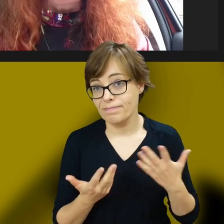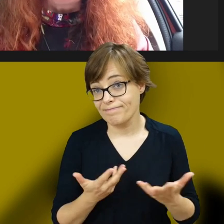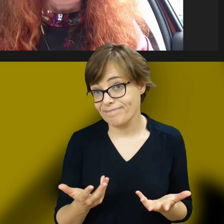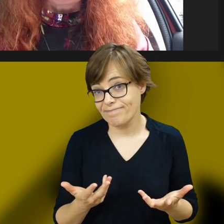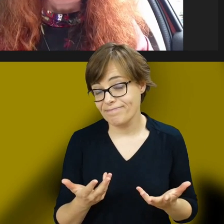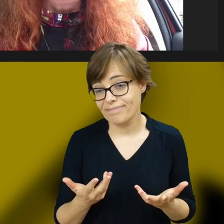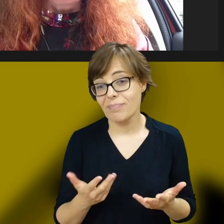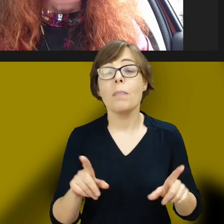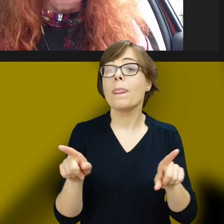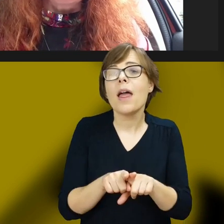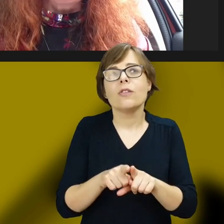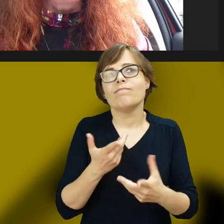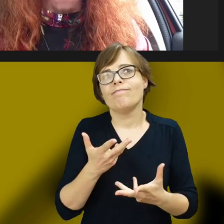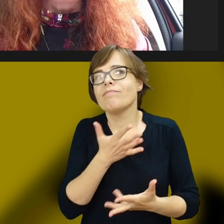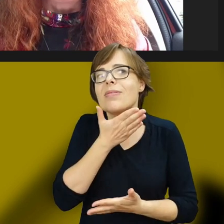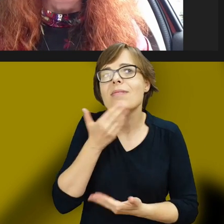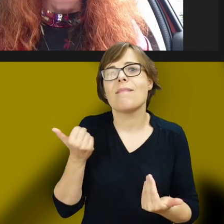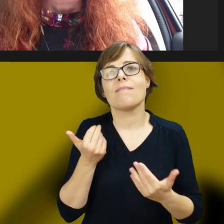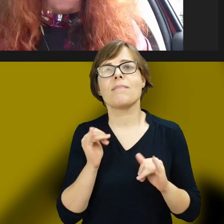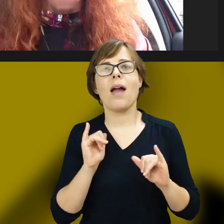realnie trybu, żeby